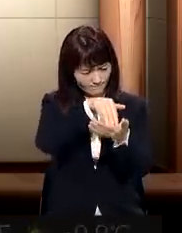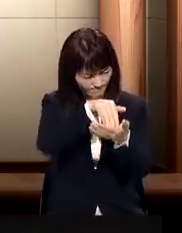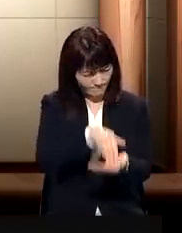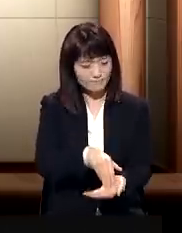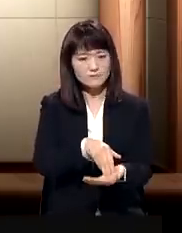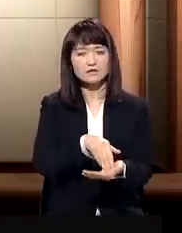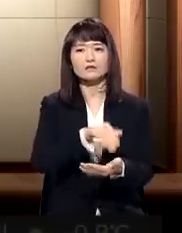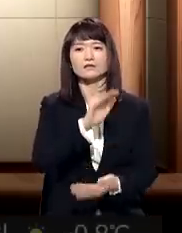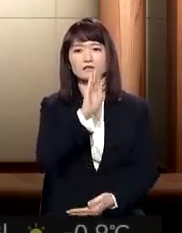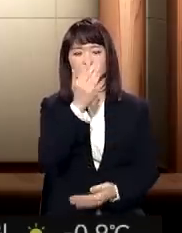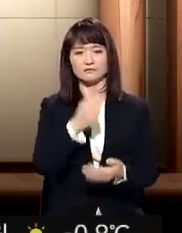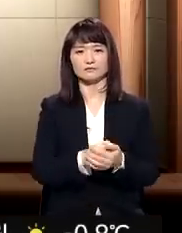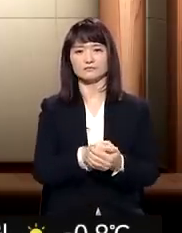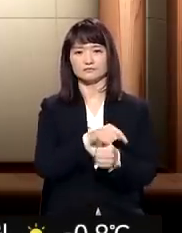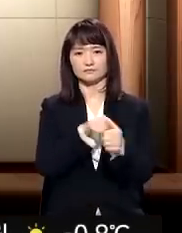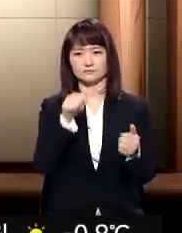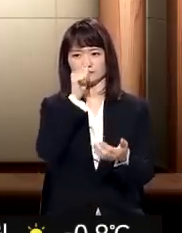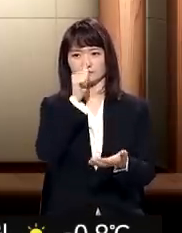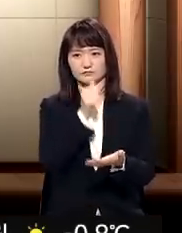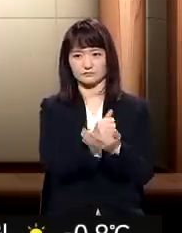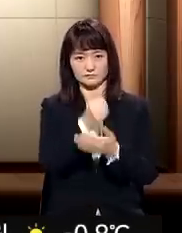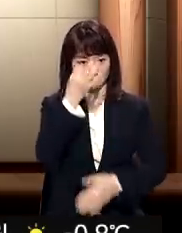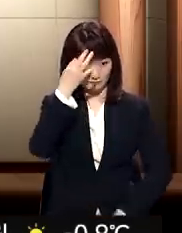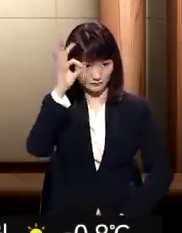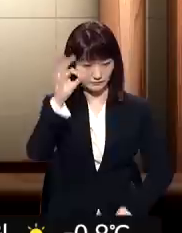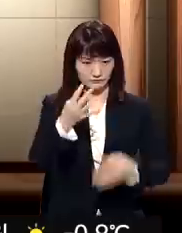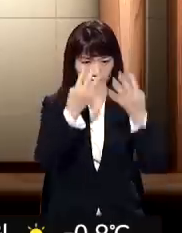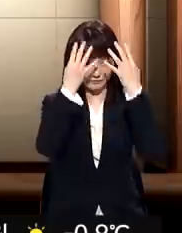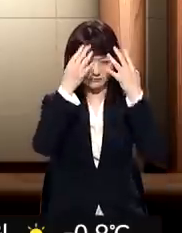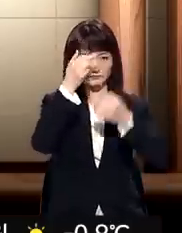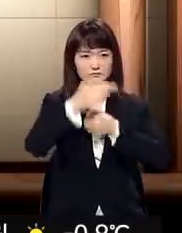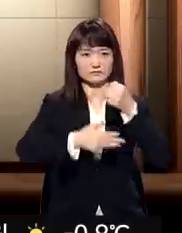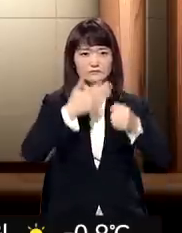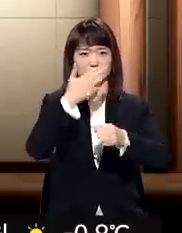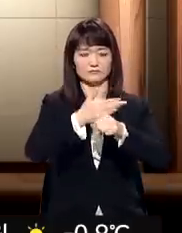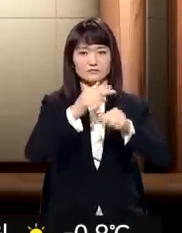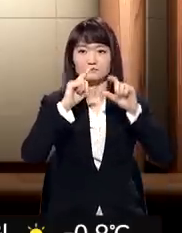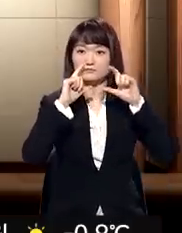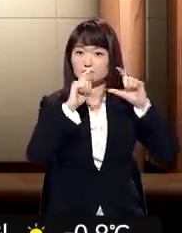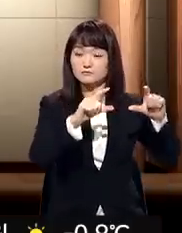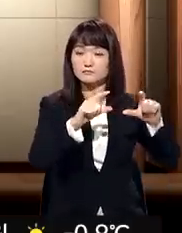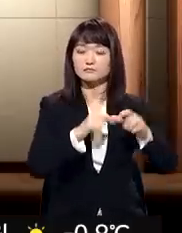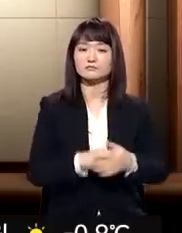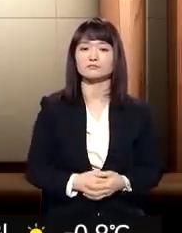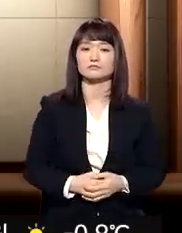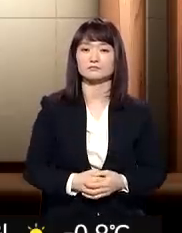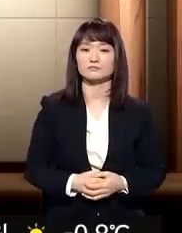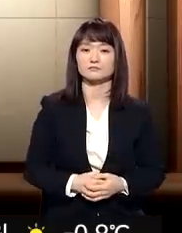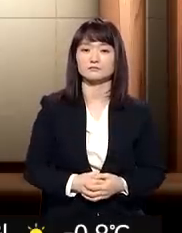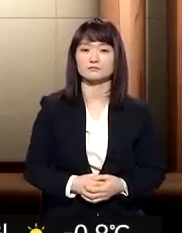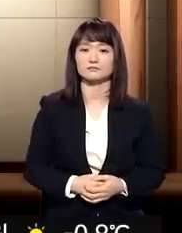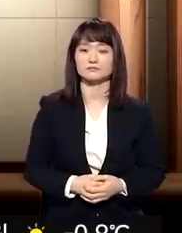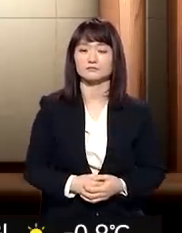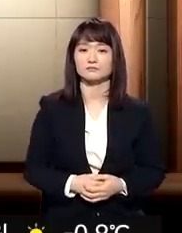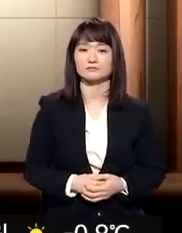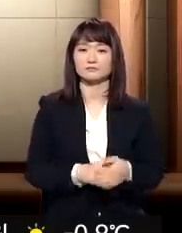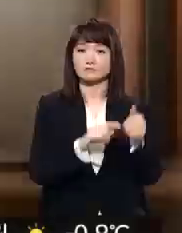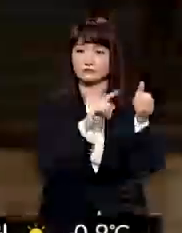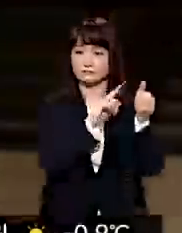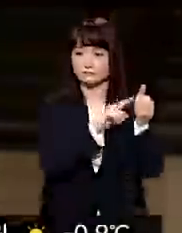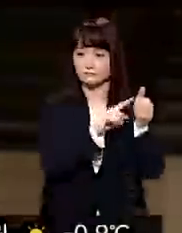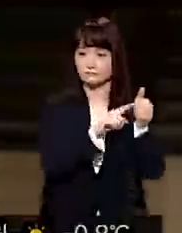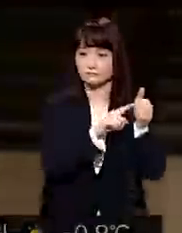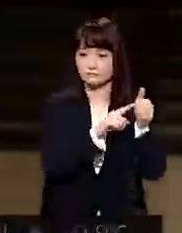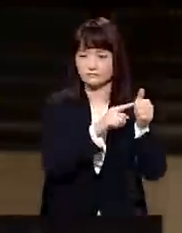형사처벌해야 되기 때문에 살인죄 유저를 인정하면서 징역 8년을 선고했는데요 차이점은 그 부분입니다 피고인이